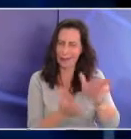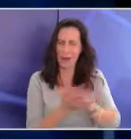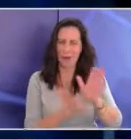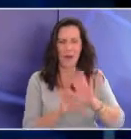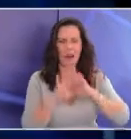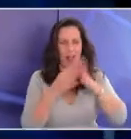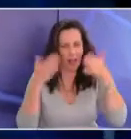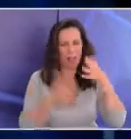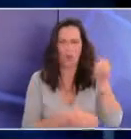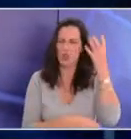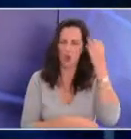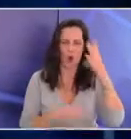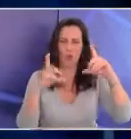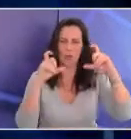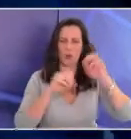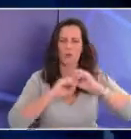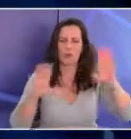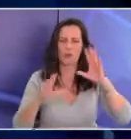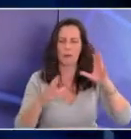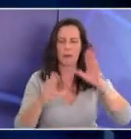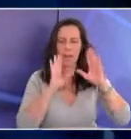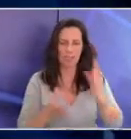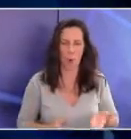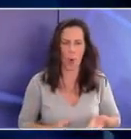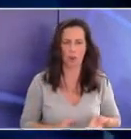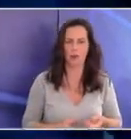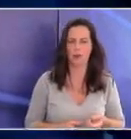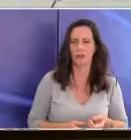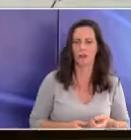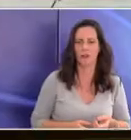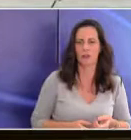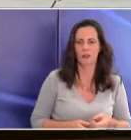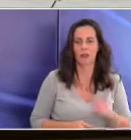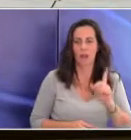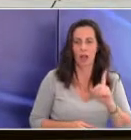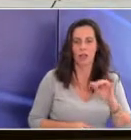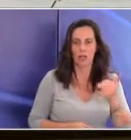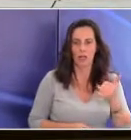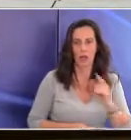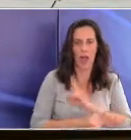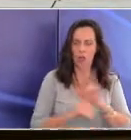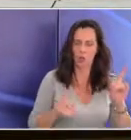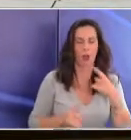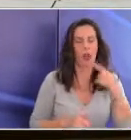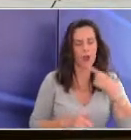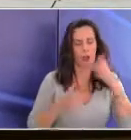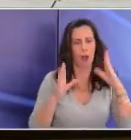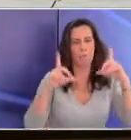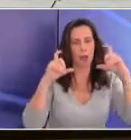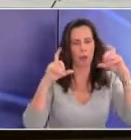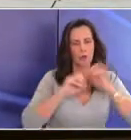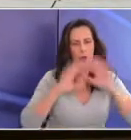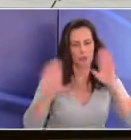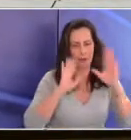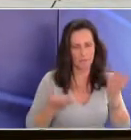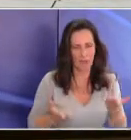בכל שטות או בכל תמונה שעולה ברשת החברתית. אז קודם כל, כן, אסור להתעסק יותר מדי בתמונות שעולות